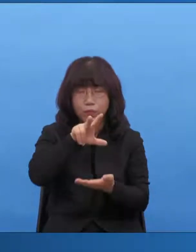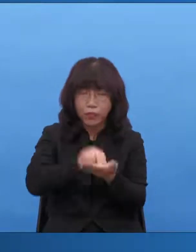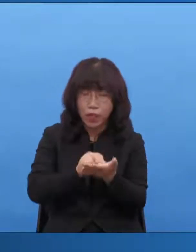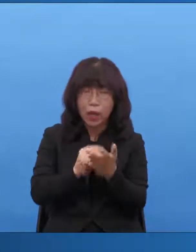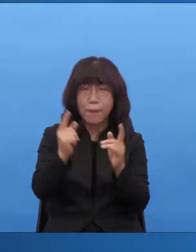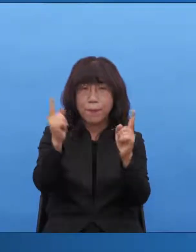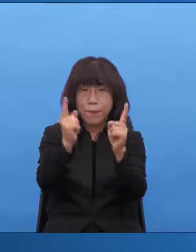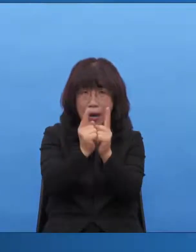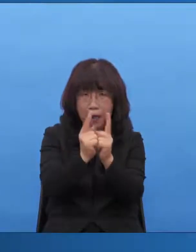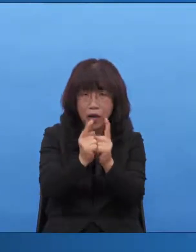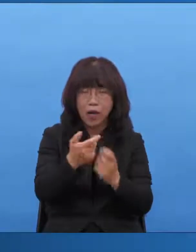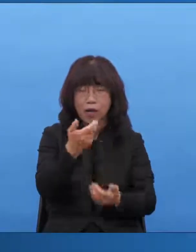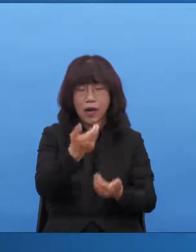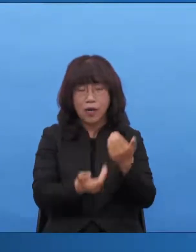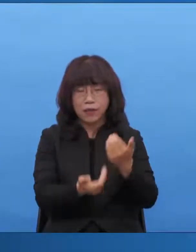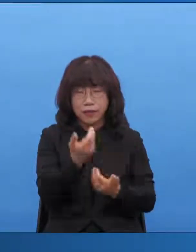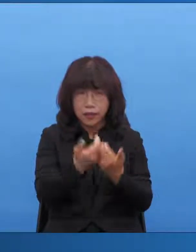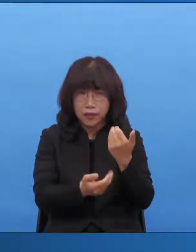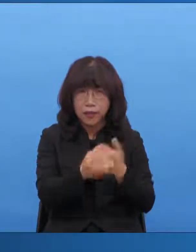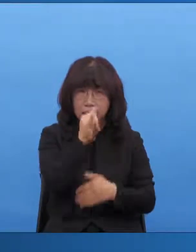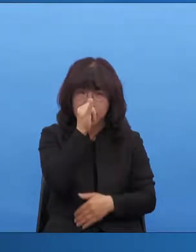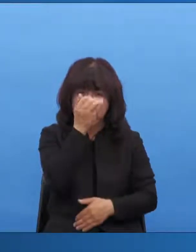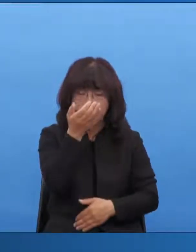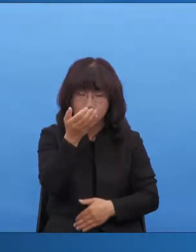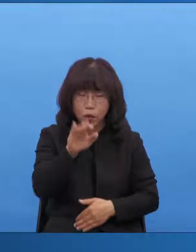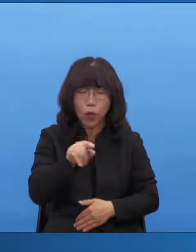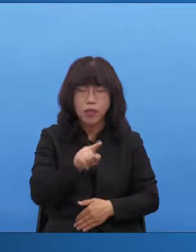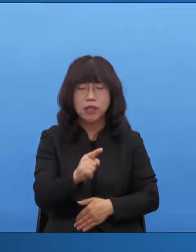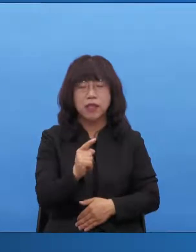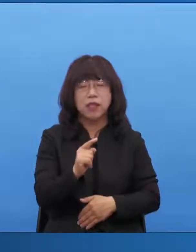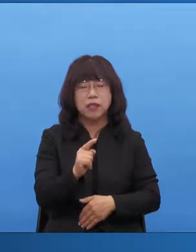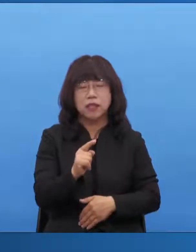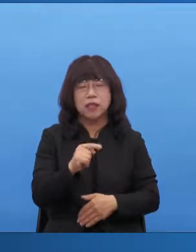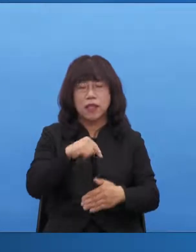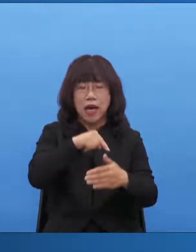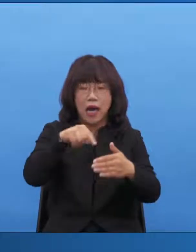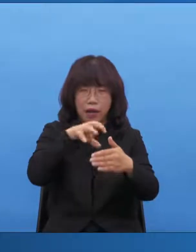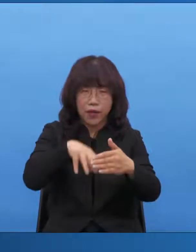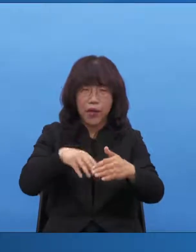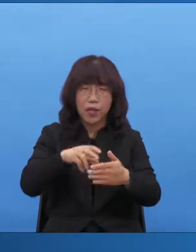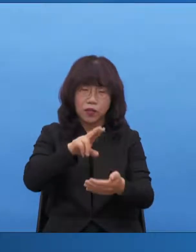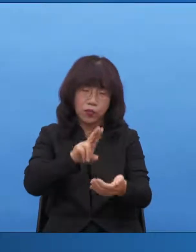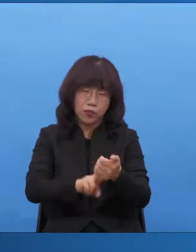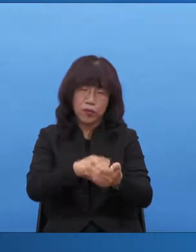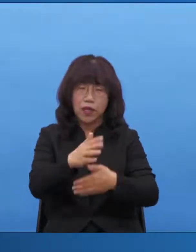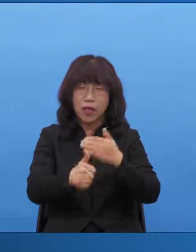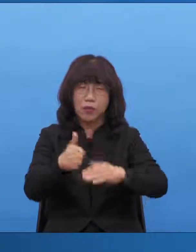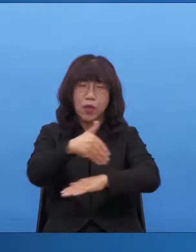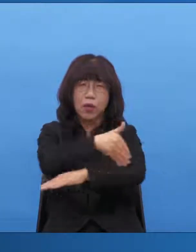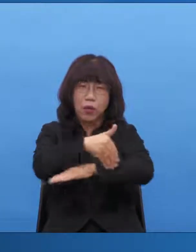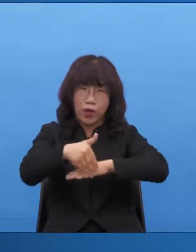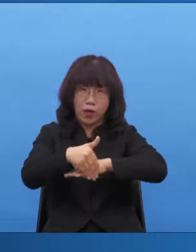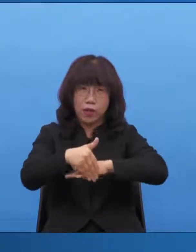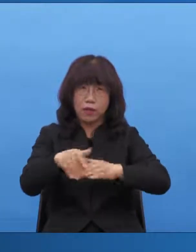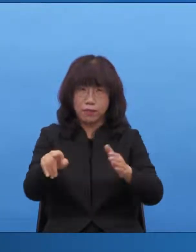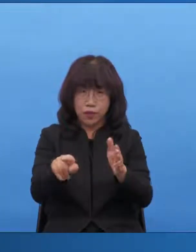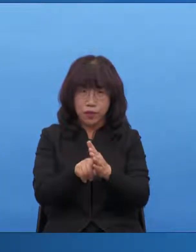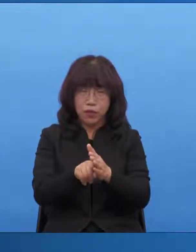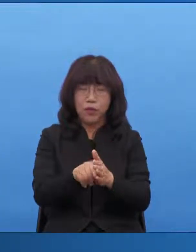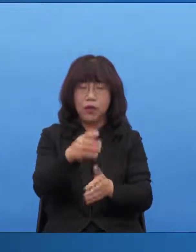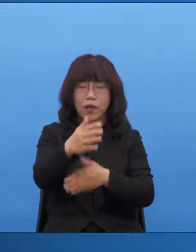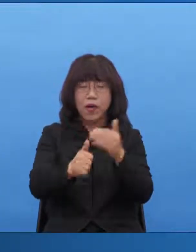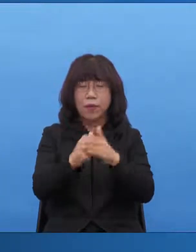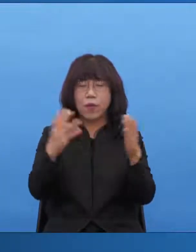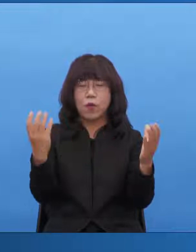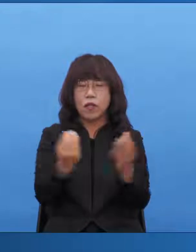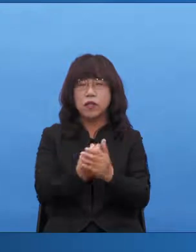또 갈등이 와도 그 뒤에 숨겨진 하나님의 절대 계획이 있는 줄 믿습니다. 우리는 그 하나님의 절대